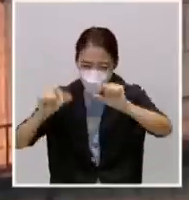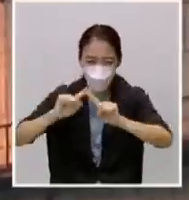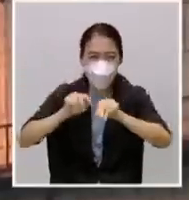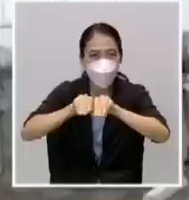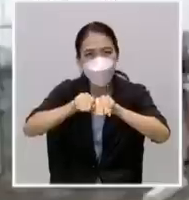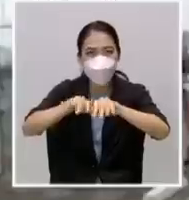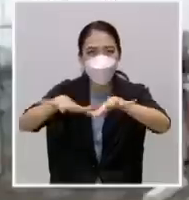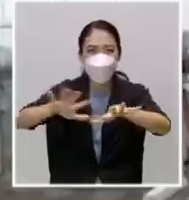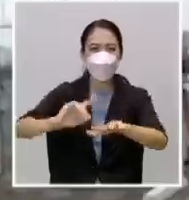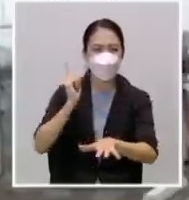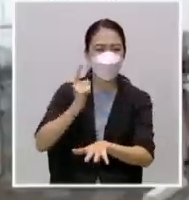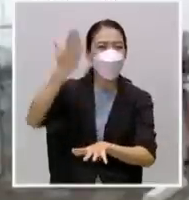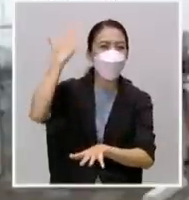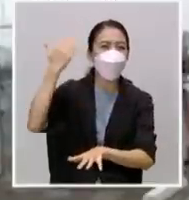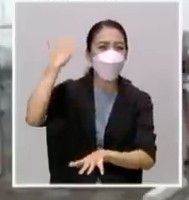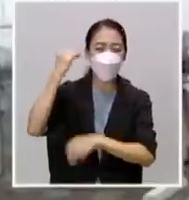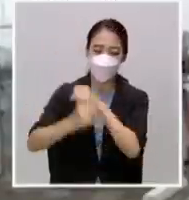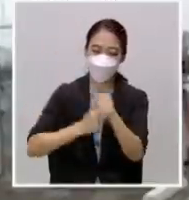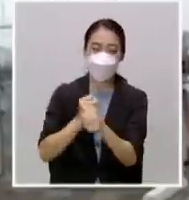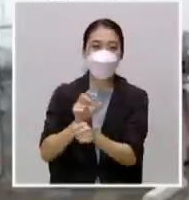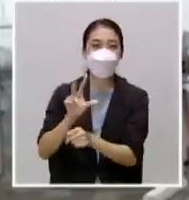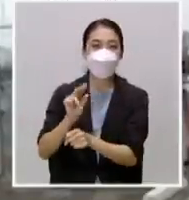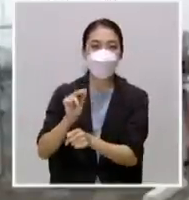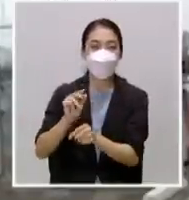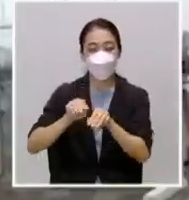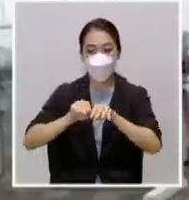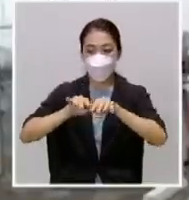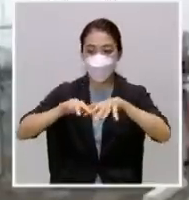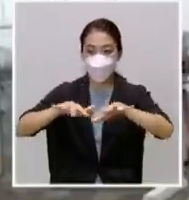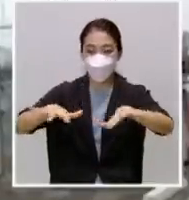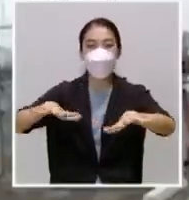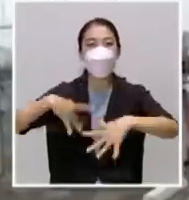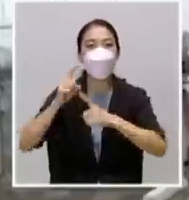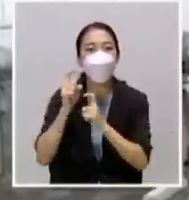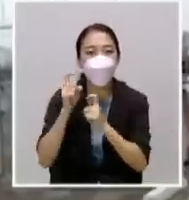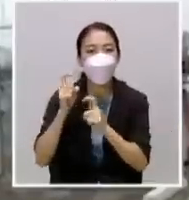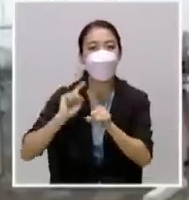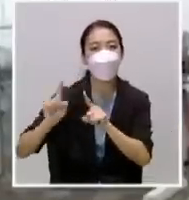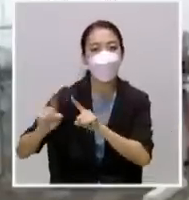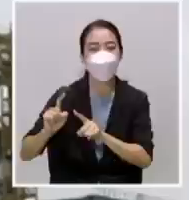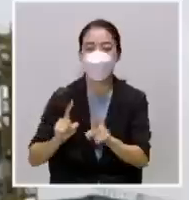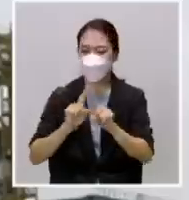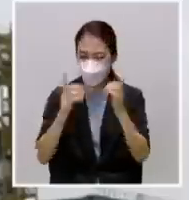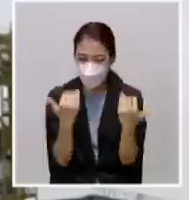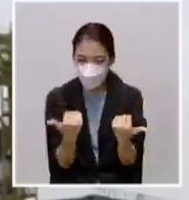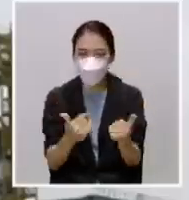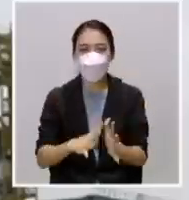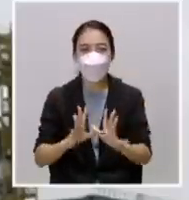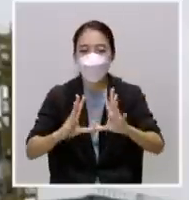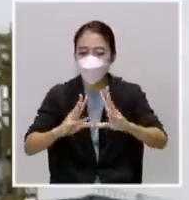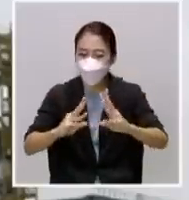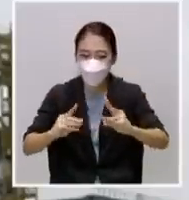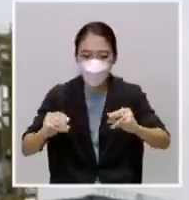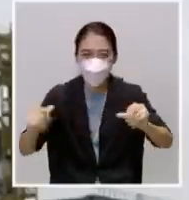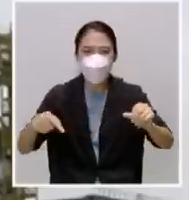ดในโลกเมื่อระยะเวลา30ปีก่อนแต่อย่างไรก็ตามค่ะแกนเตาปฏิกรณ์นิวเคลียร์ที่หลอมละลายยังคงถูก